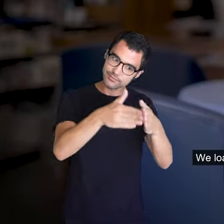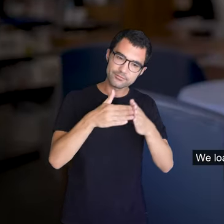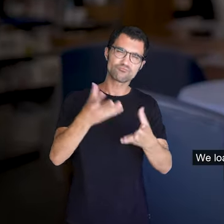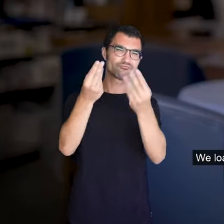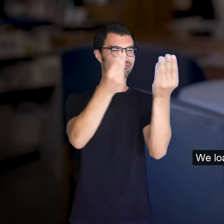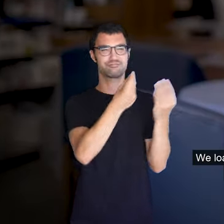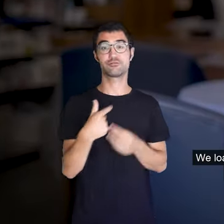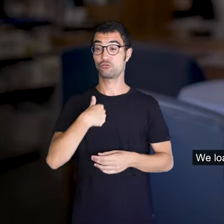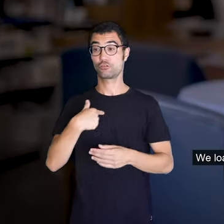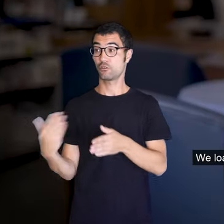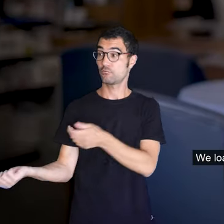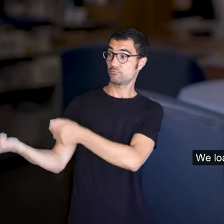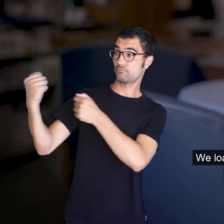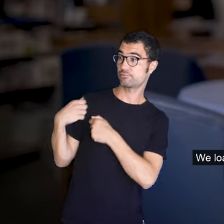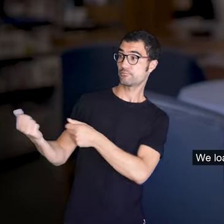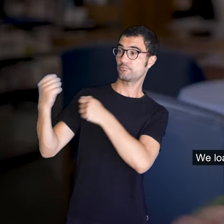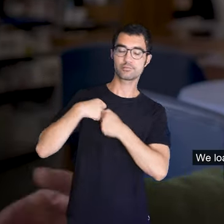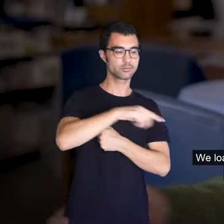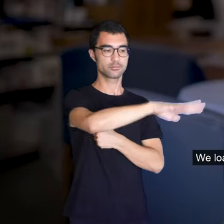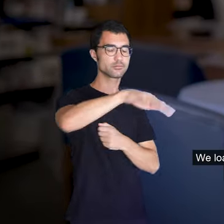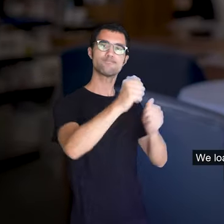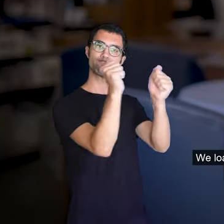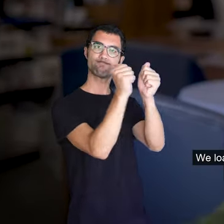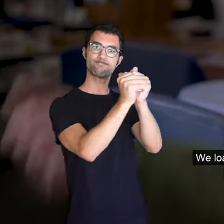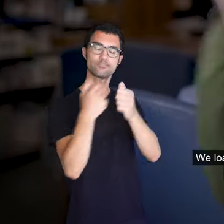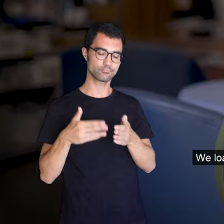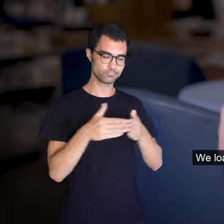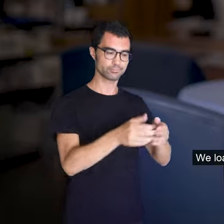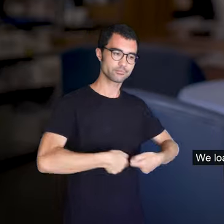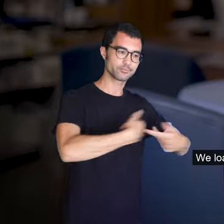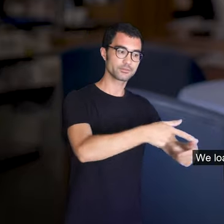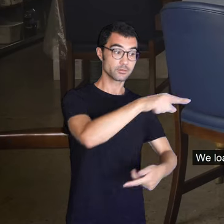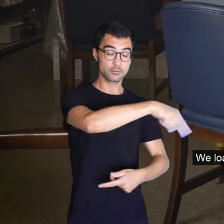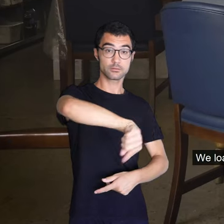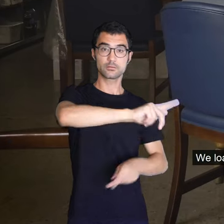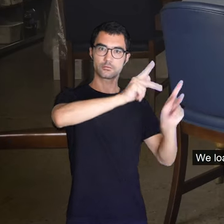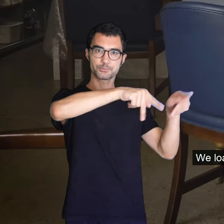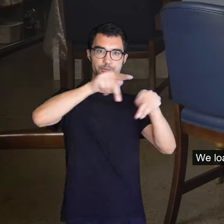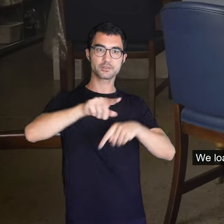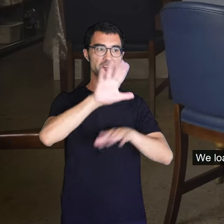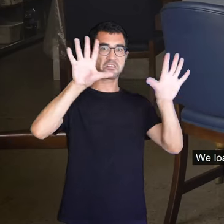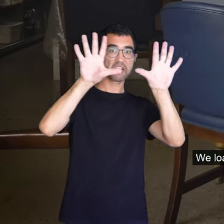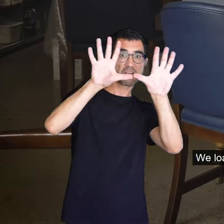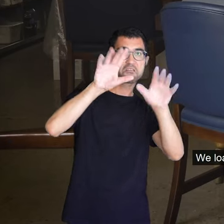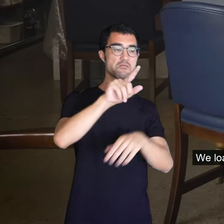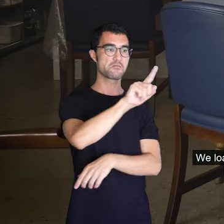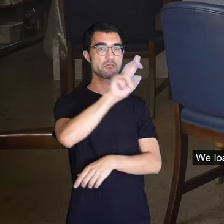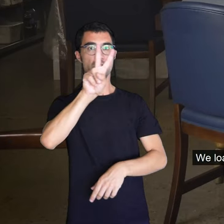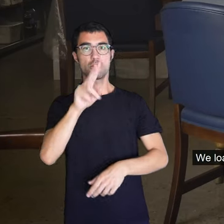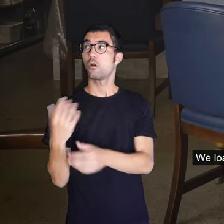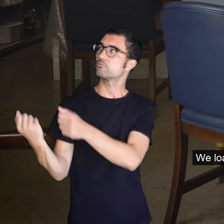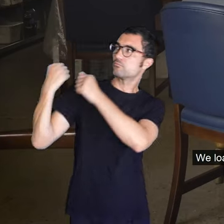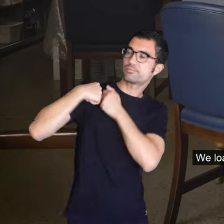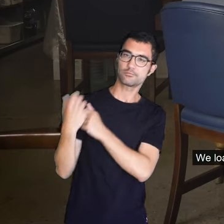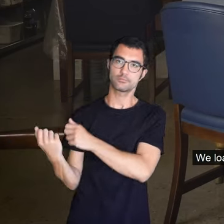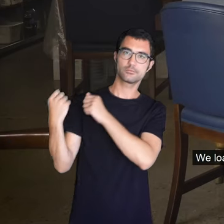carregàvem i ho descarregàvem a la roca, que hi havia 10 o 12 homes, agafaven un sac per home o